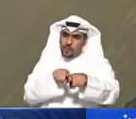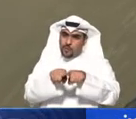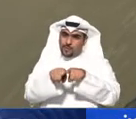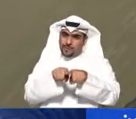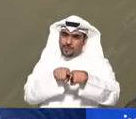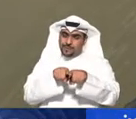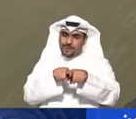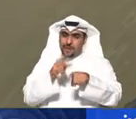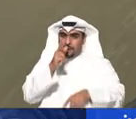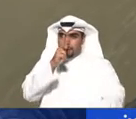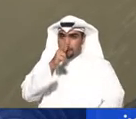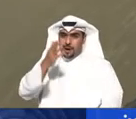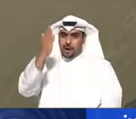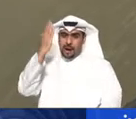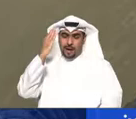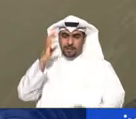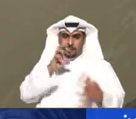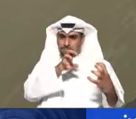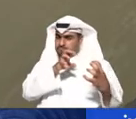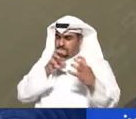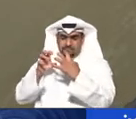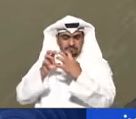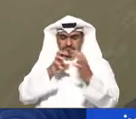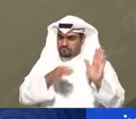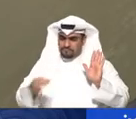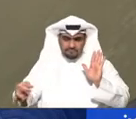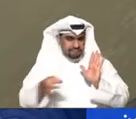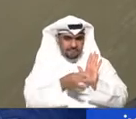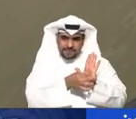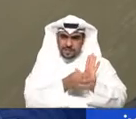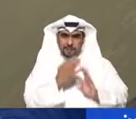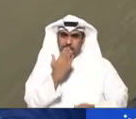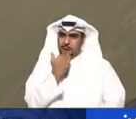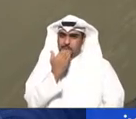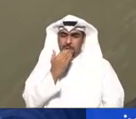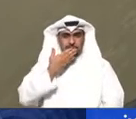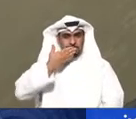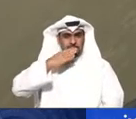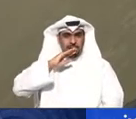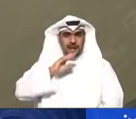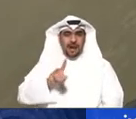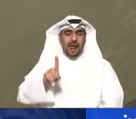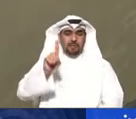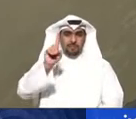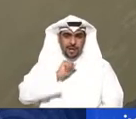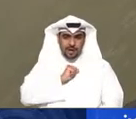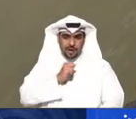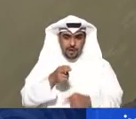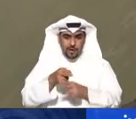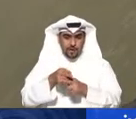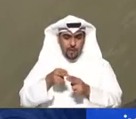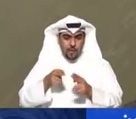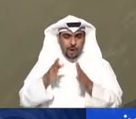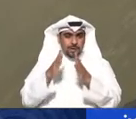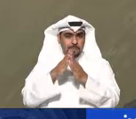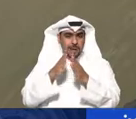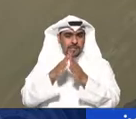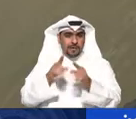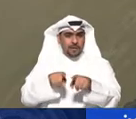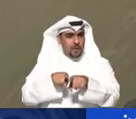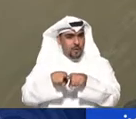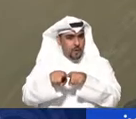تتغير، لم يشوبها المصالح السياسية بشكل واضح. العلاقات الاقتصادية بين مصر